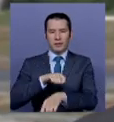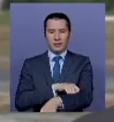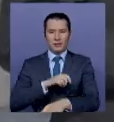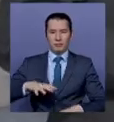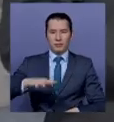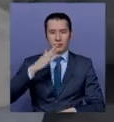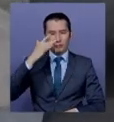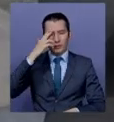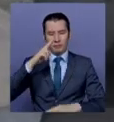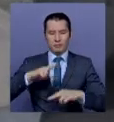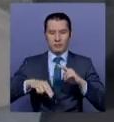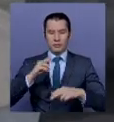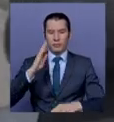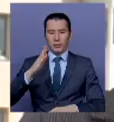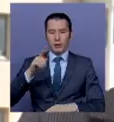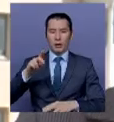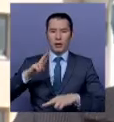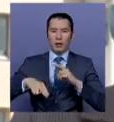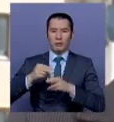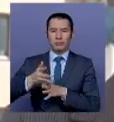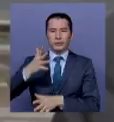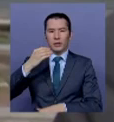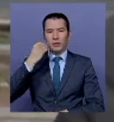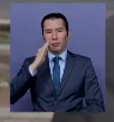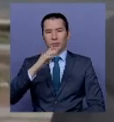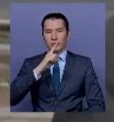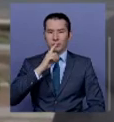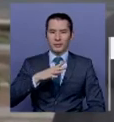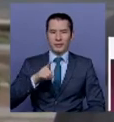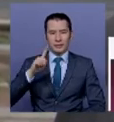Сапарбай Жұбаев бұл баспаналардың сапалы тұрғызылатынына күмәнмен қарайды.